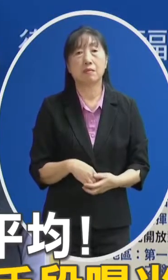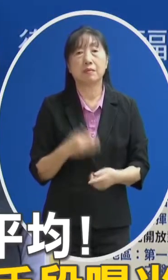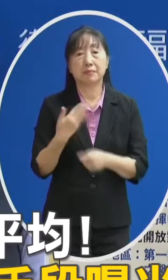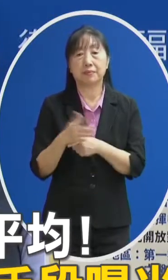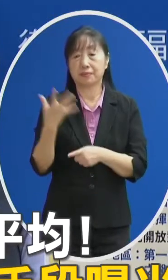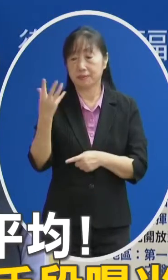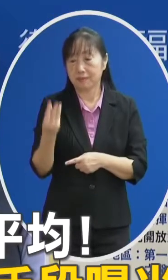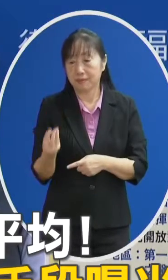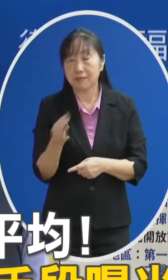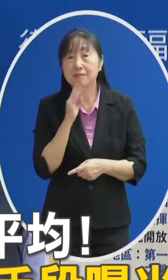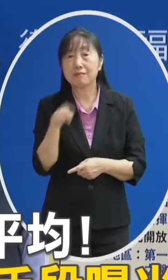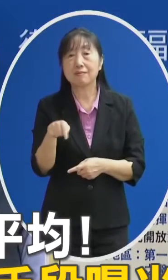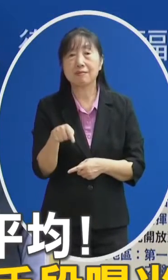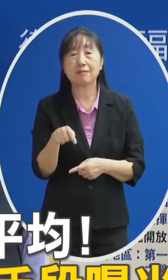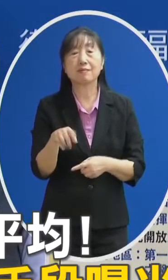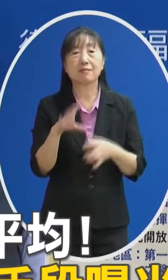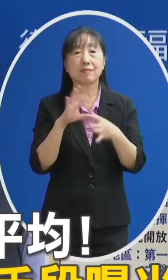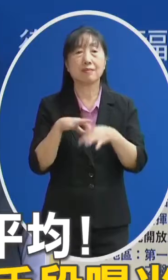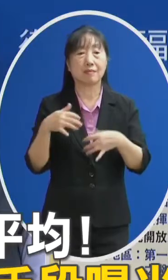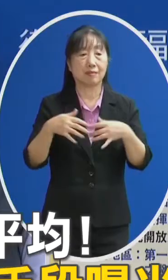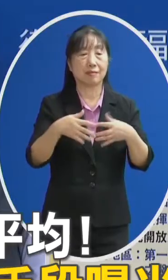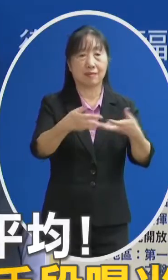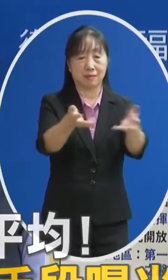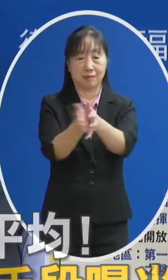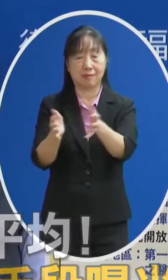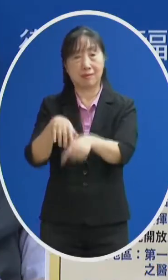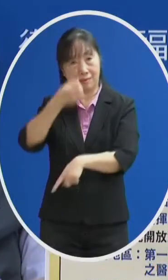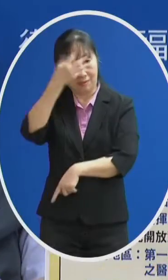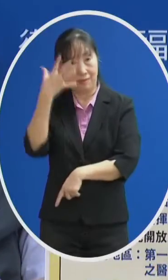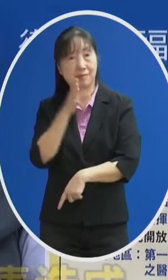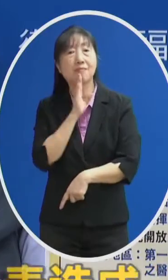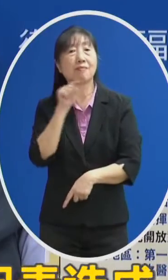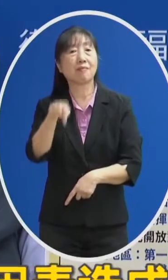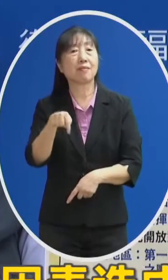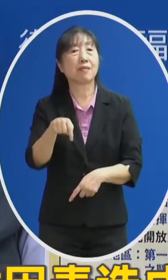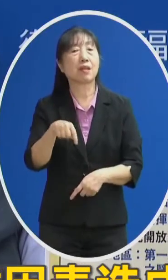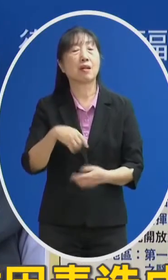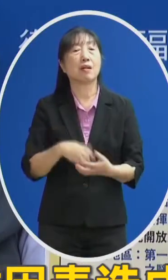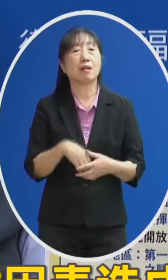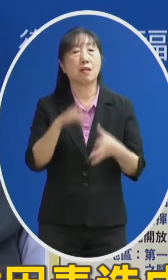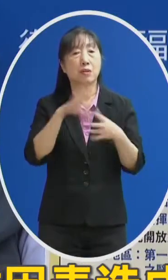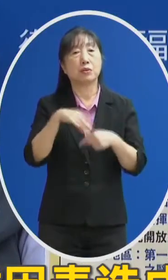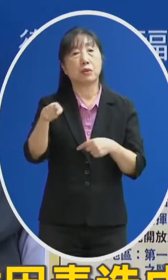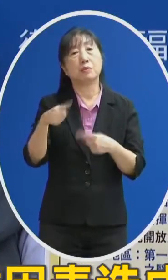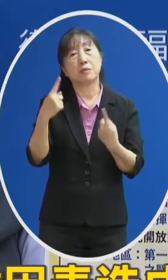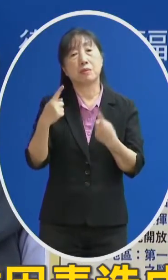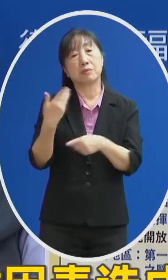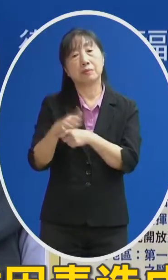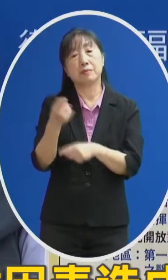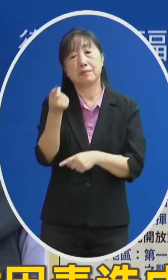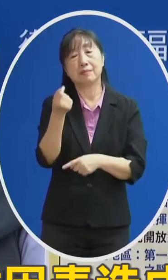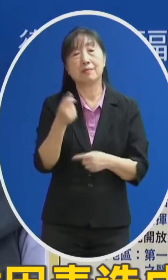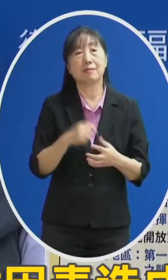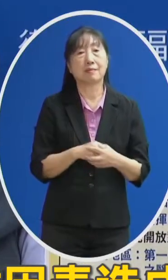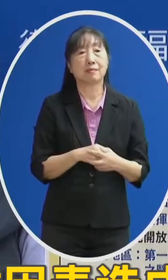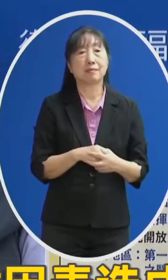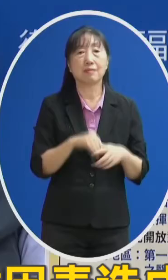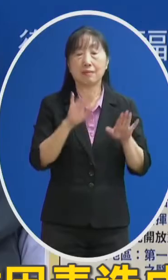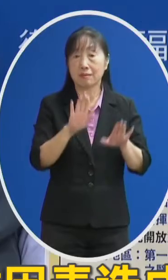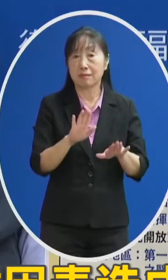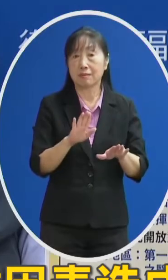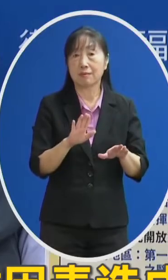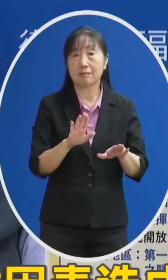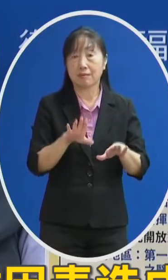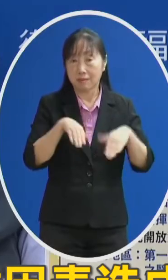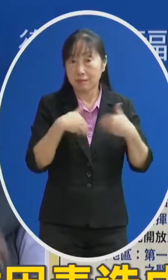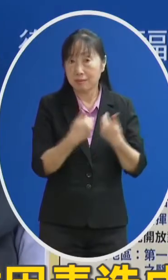低，那其中当然就是我们族群都是很年轻的一群，那所以看起来当死亡率都是偏低的哈。那现在我